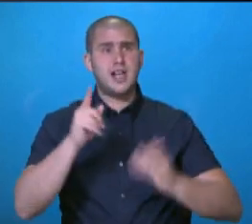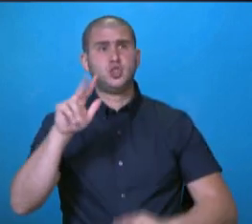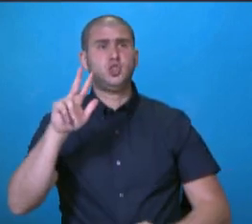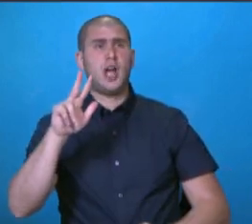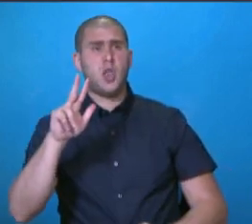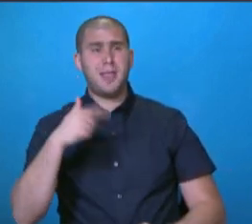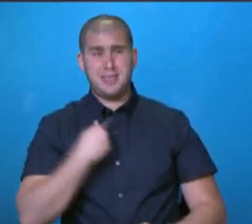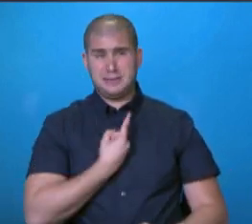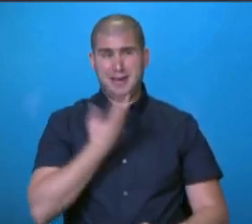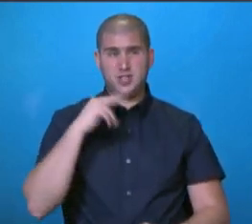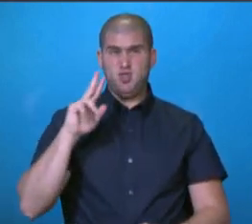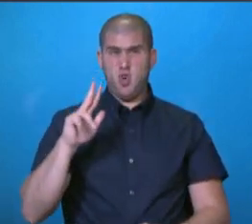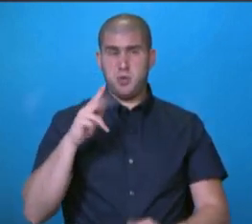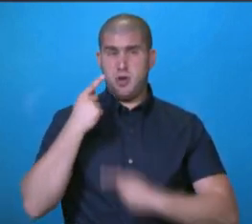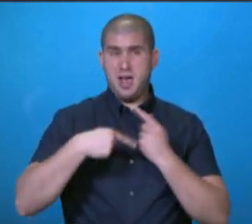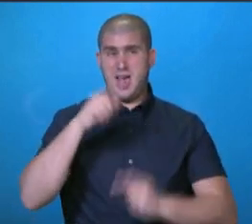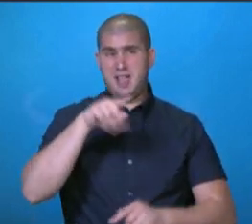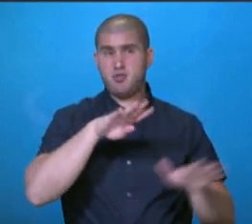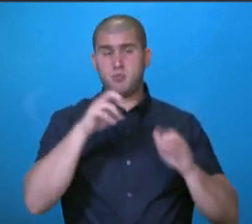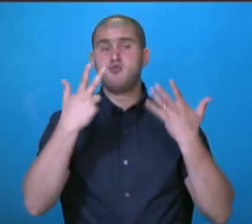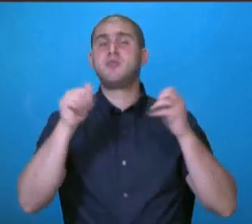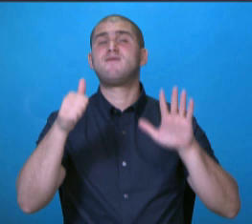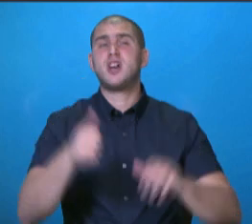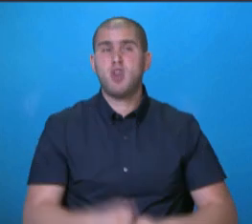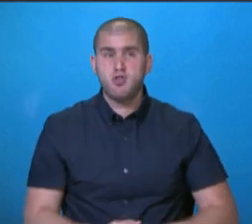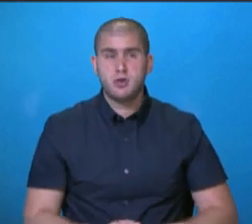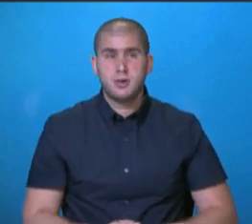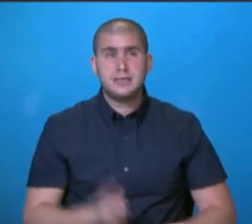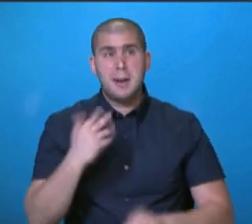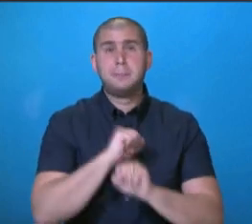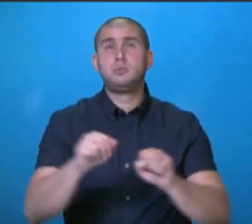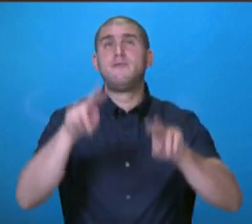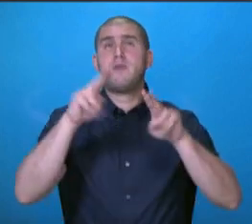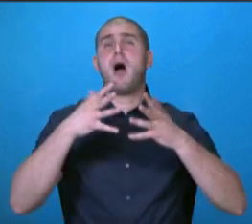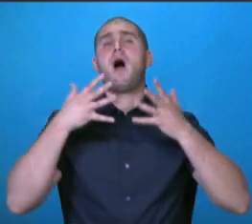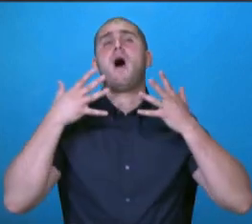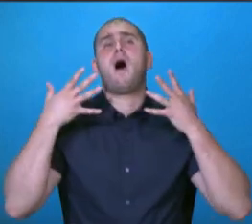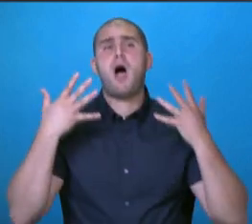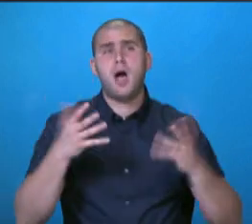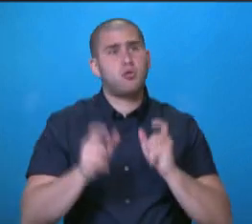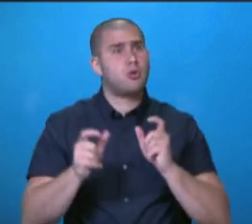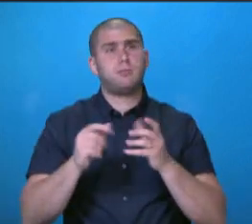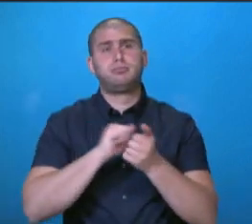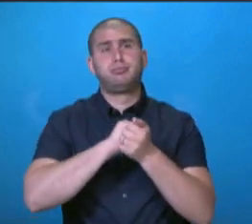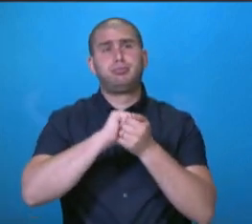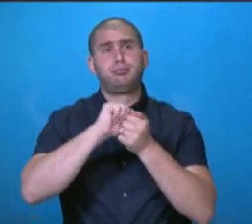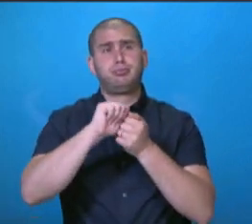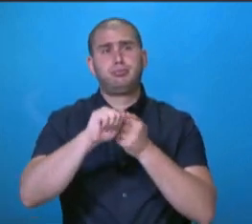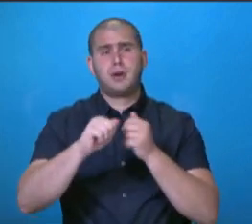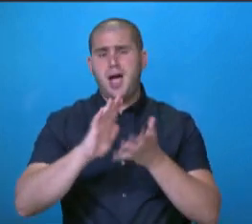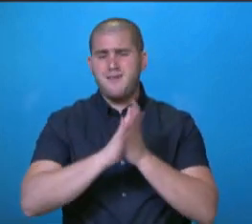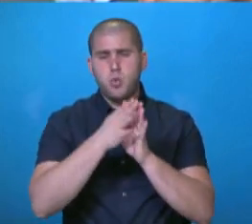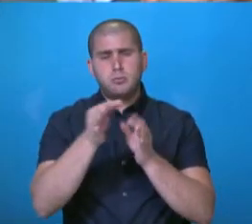Я был в Чернобыле в 86 году. Это взрыв колоссальной мощи. Это люди, которые исчезли. Они на